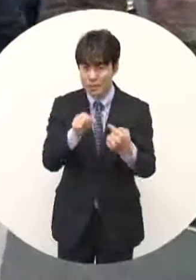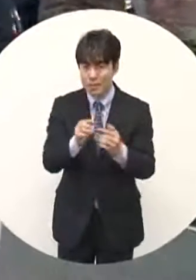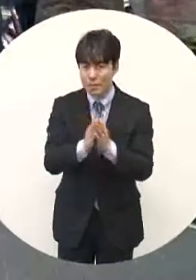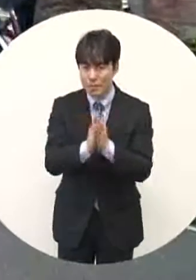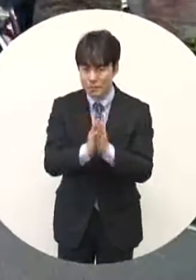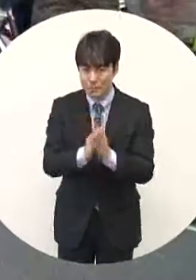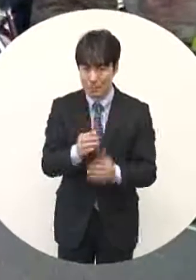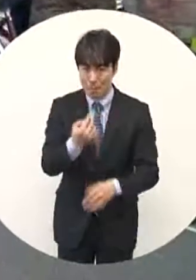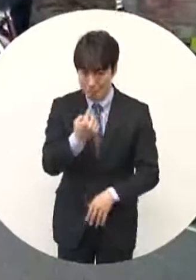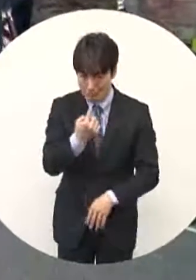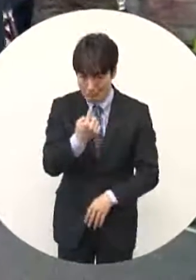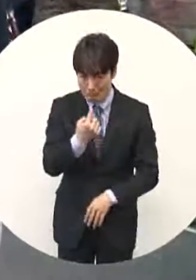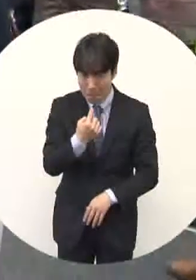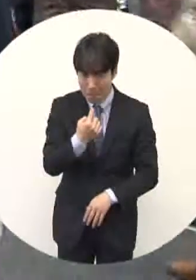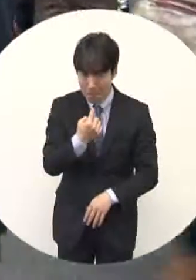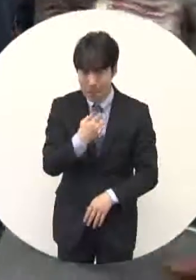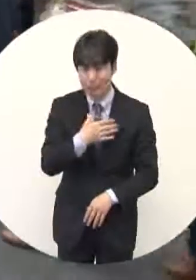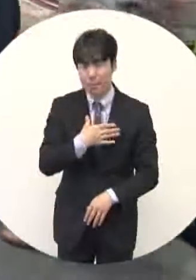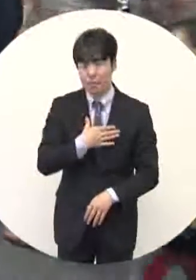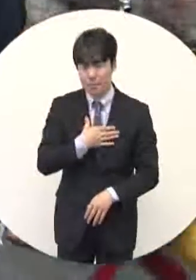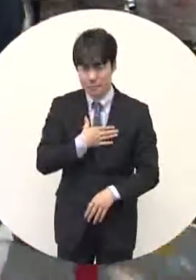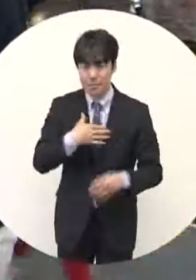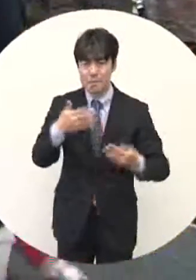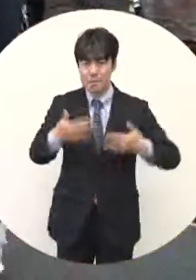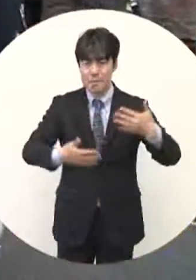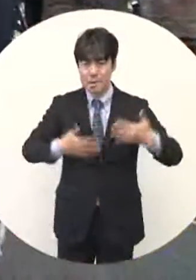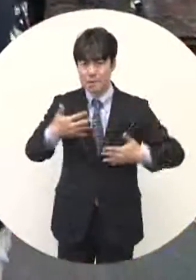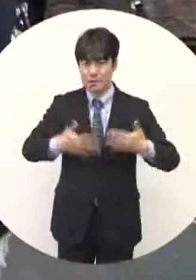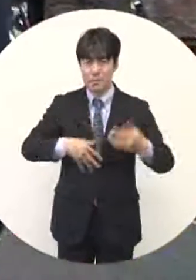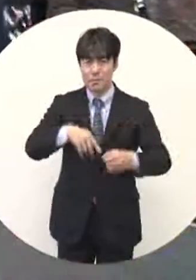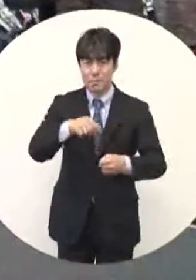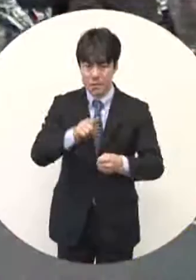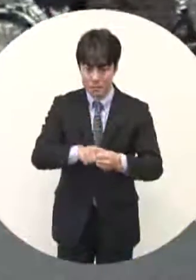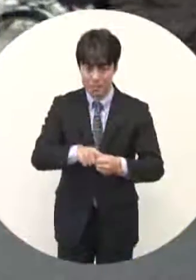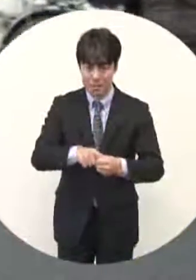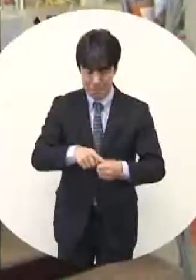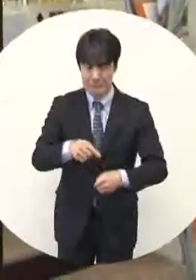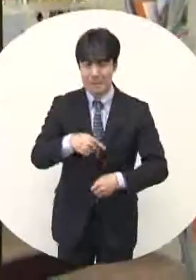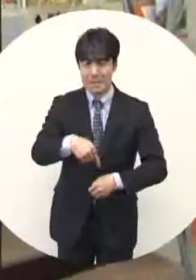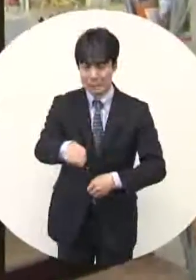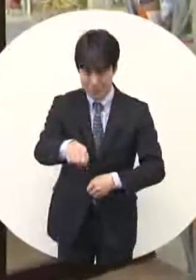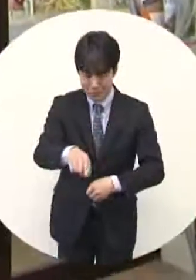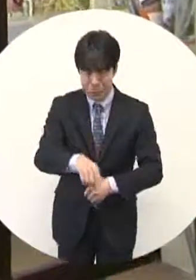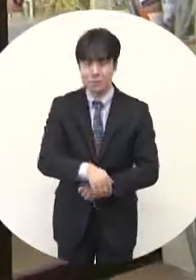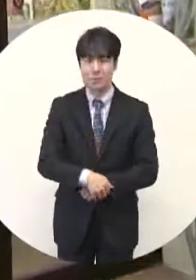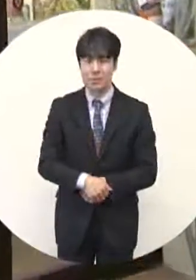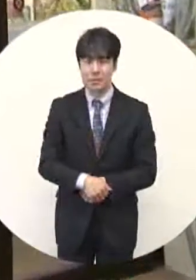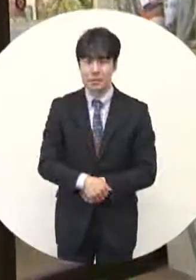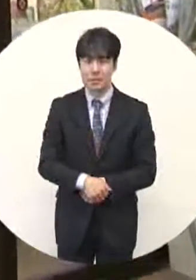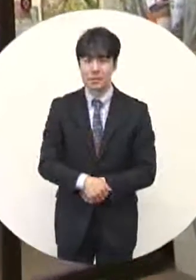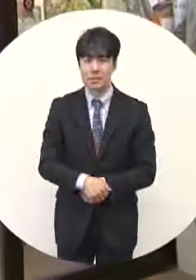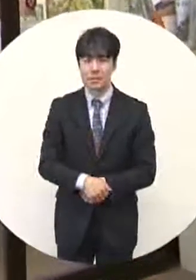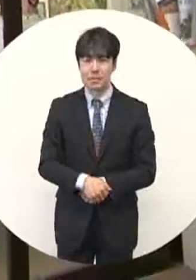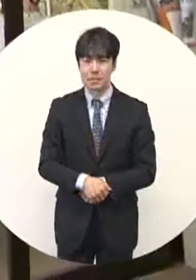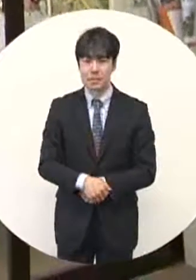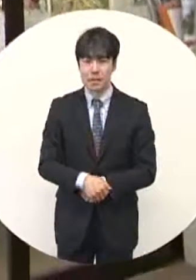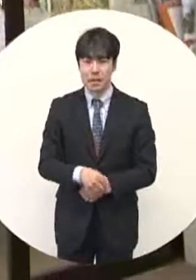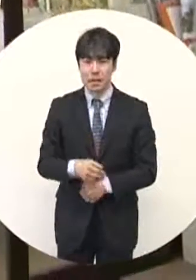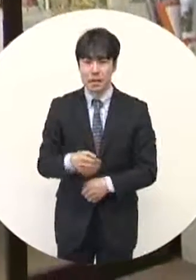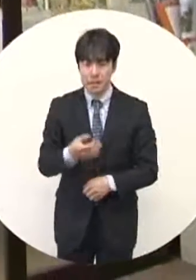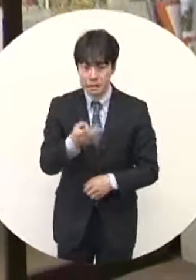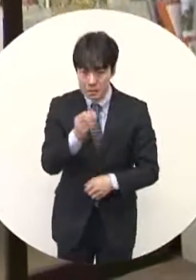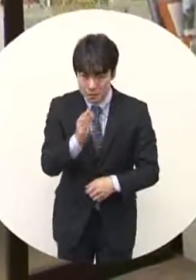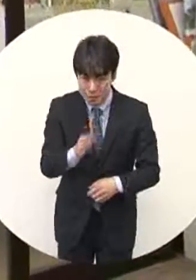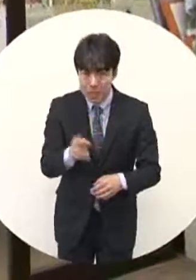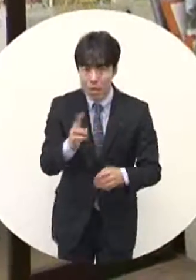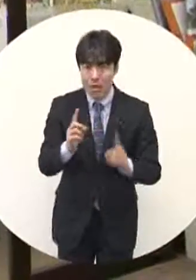い、 わかりました。じゃあ番組のためにちょっと行ってきます。失礼します。あ、どうも